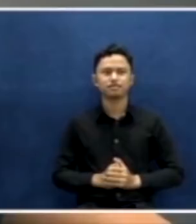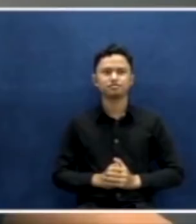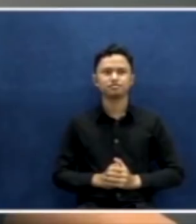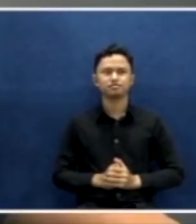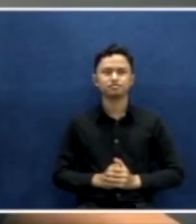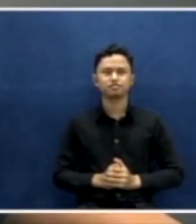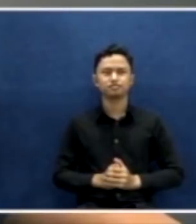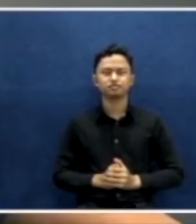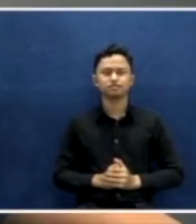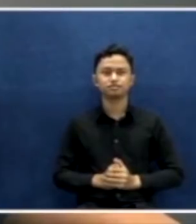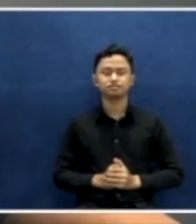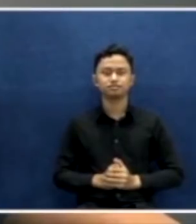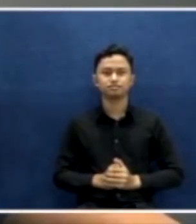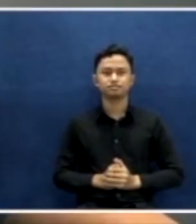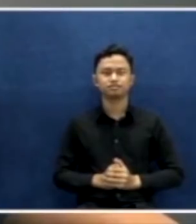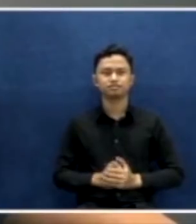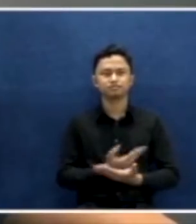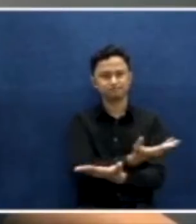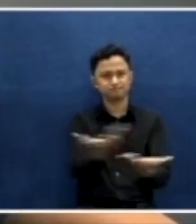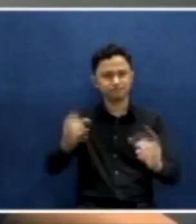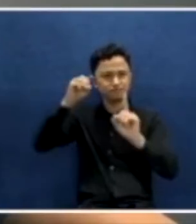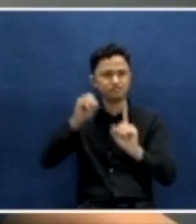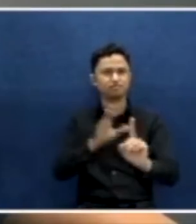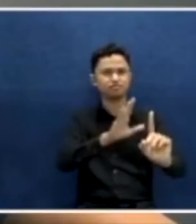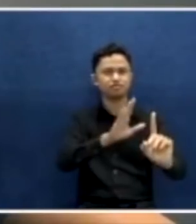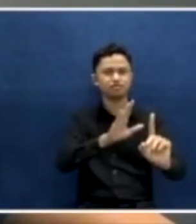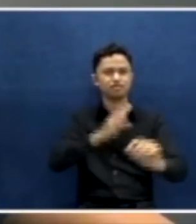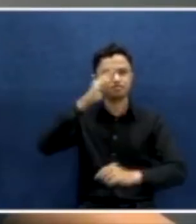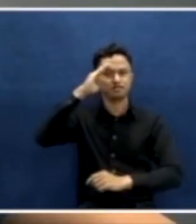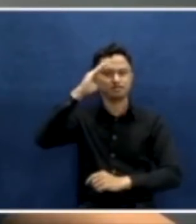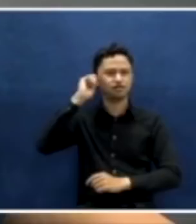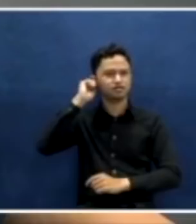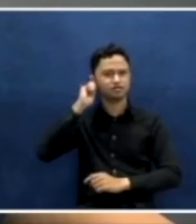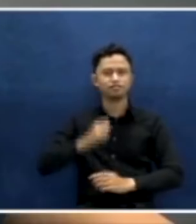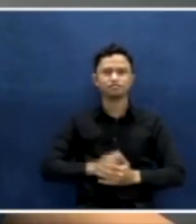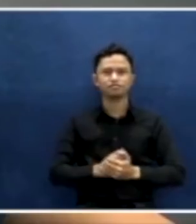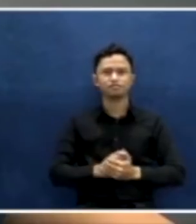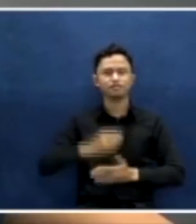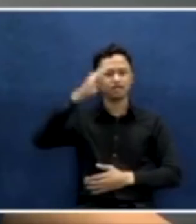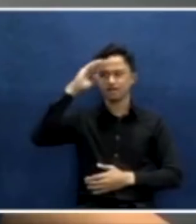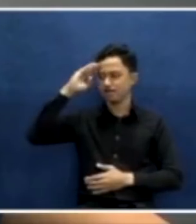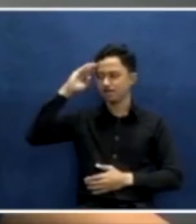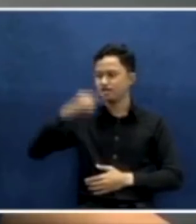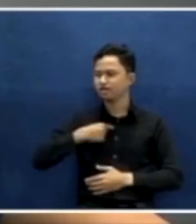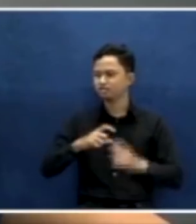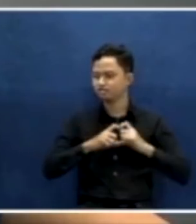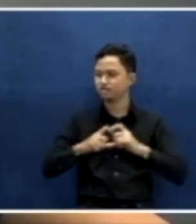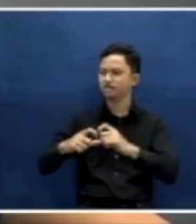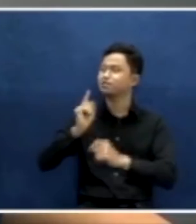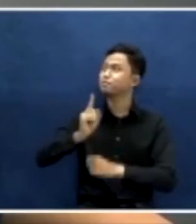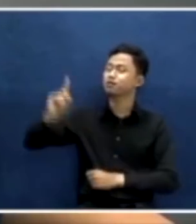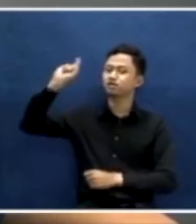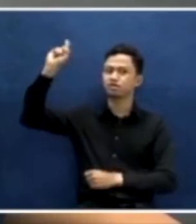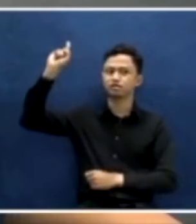kiamah kaum muslimin dan kaum muslimat yang Semoga Allah rahmati ikhwan-ikhwan yang saya cintai karena Allah